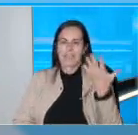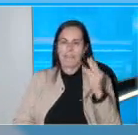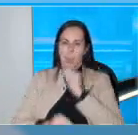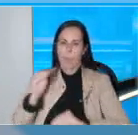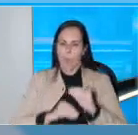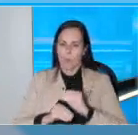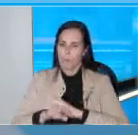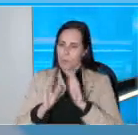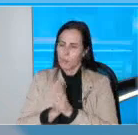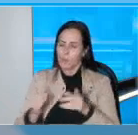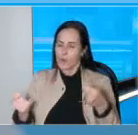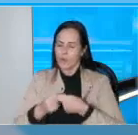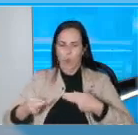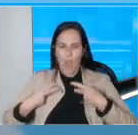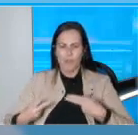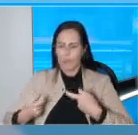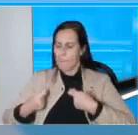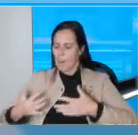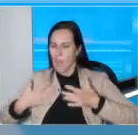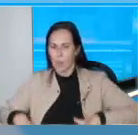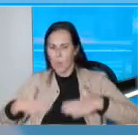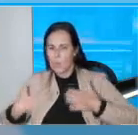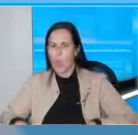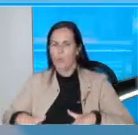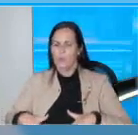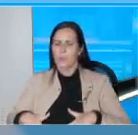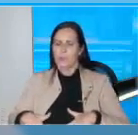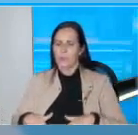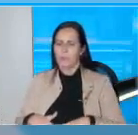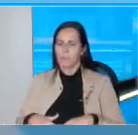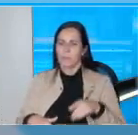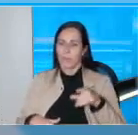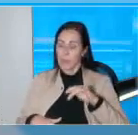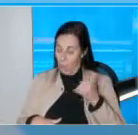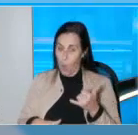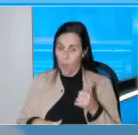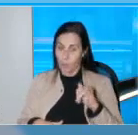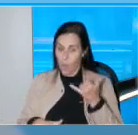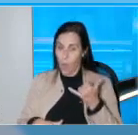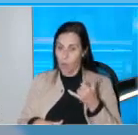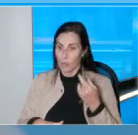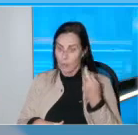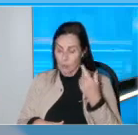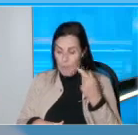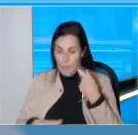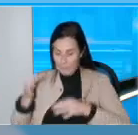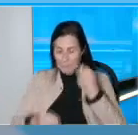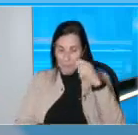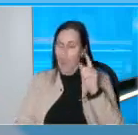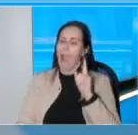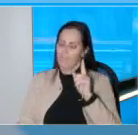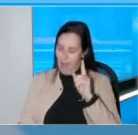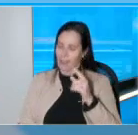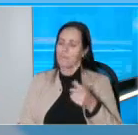המועדון, מכל מה שנוגע לשיווק ולמחירת חולצות, וכמו שאמרנו, אמנם עולה הרבה כסף להחזיק אותם, אבל